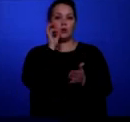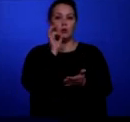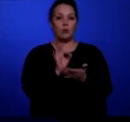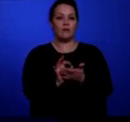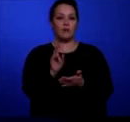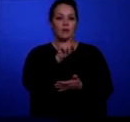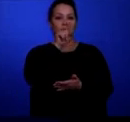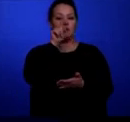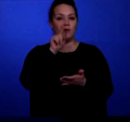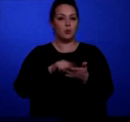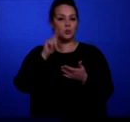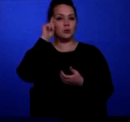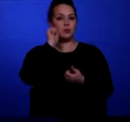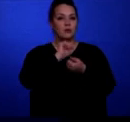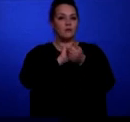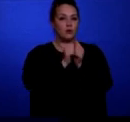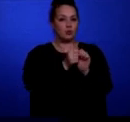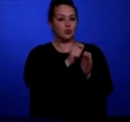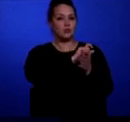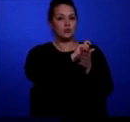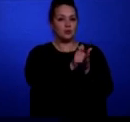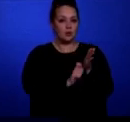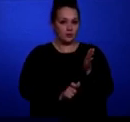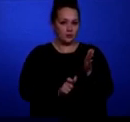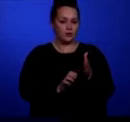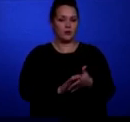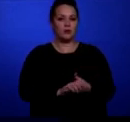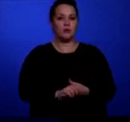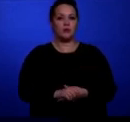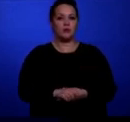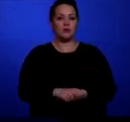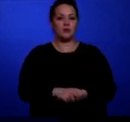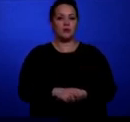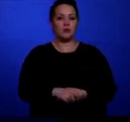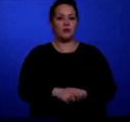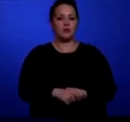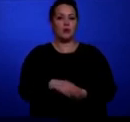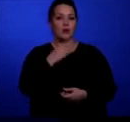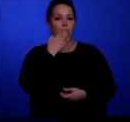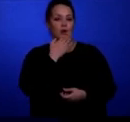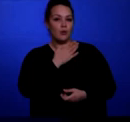вопросы и выучите стихотворение про нашу любимую